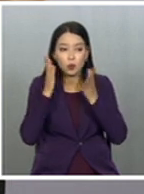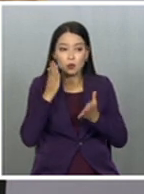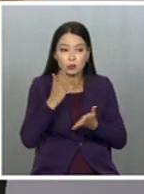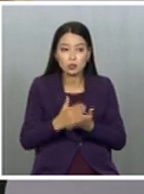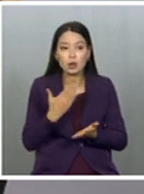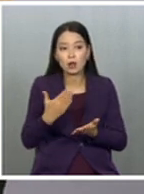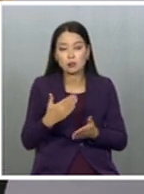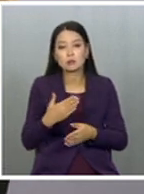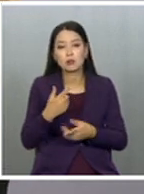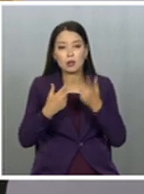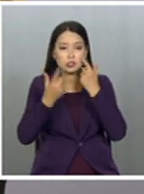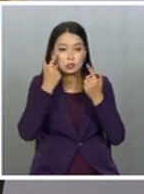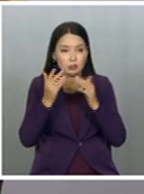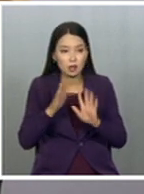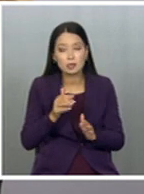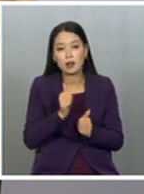қимайтындығын айтады.